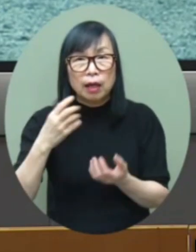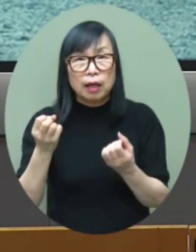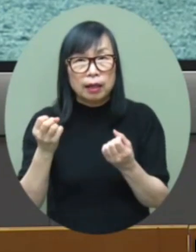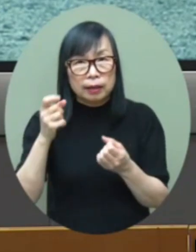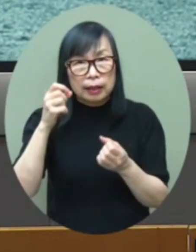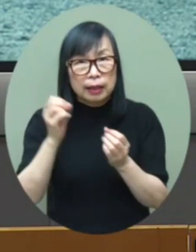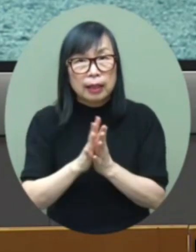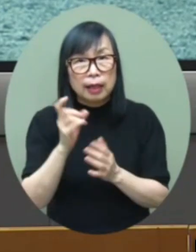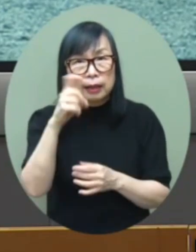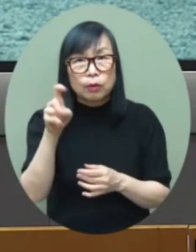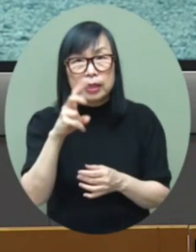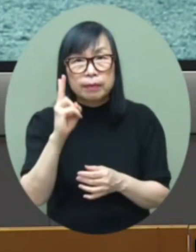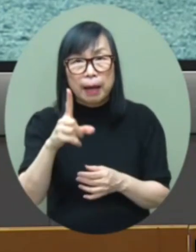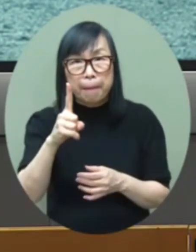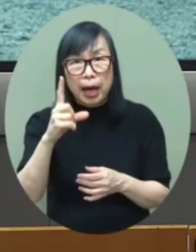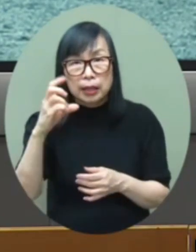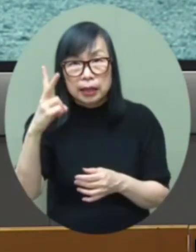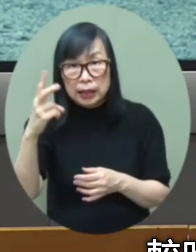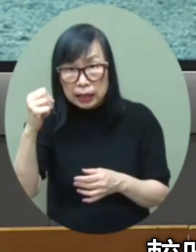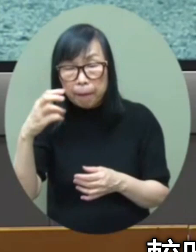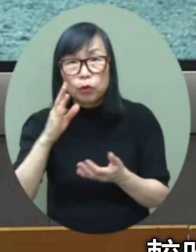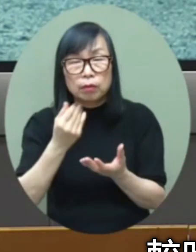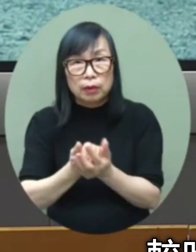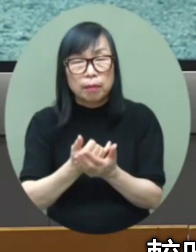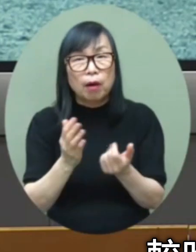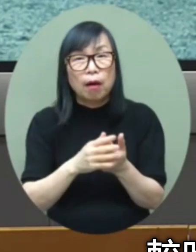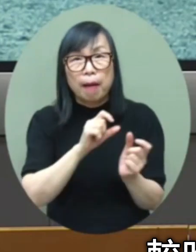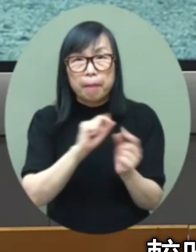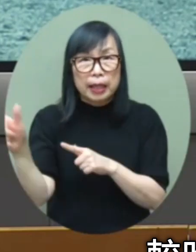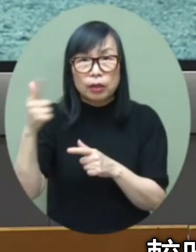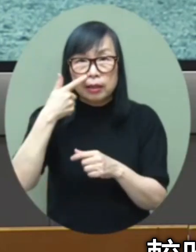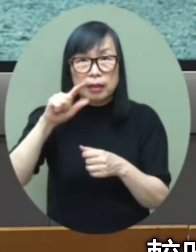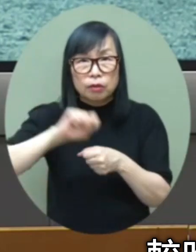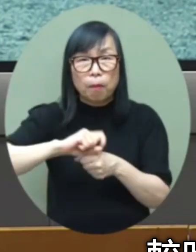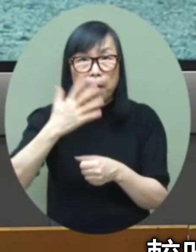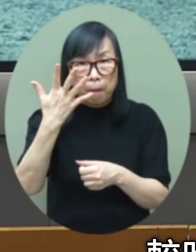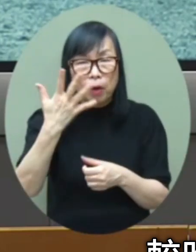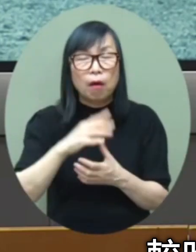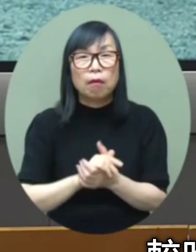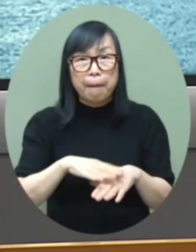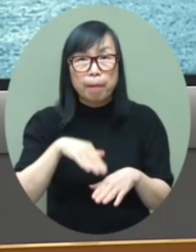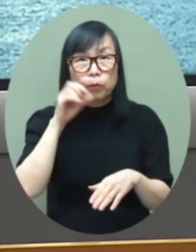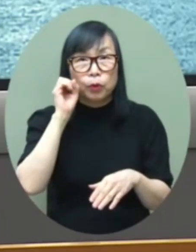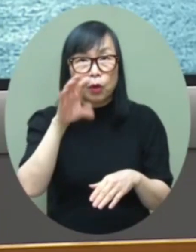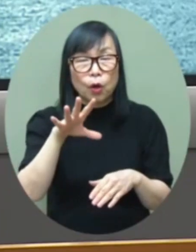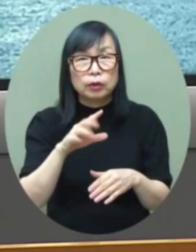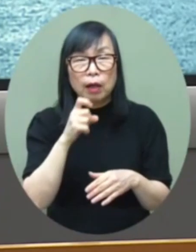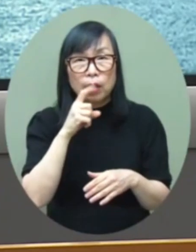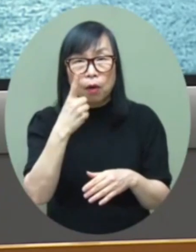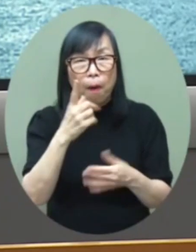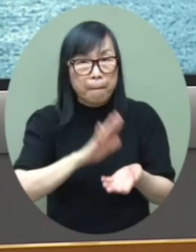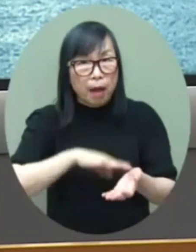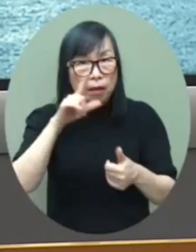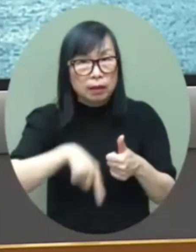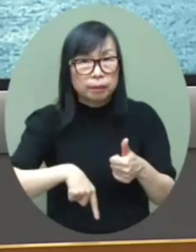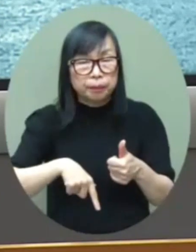得9120宗嘅死亡個案，較昨天係新增咗有5宗嘅死亡個案。 就係有一位嘅病人